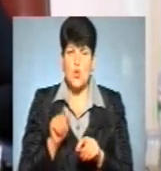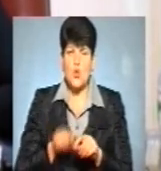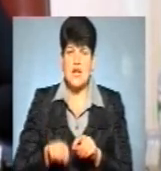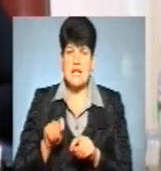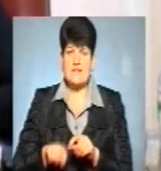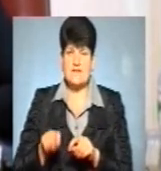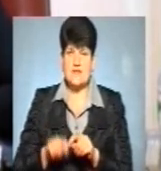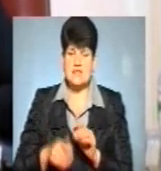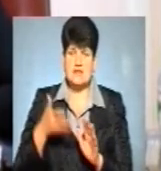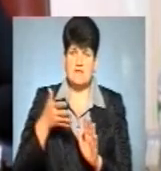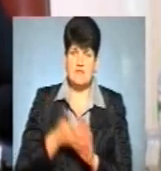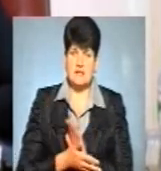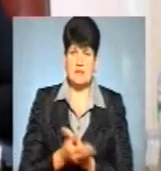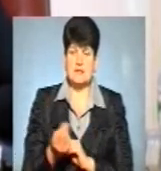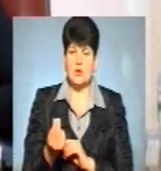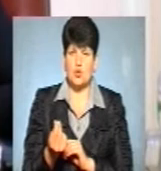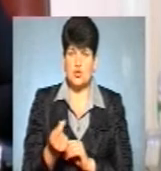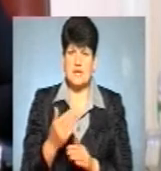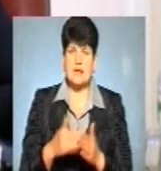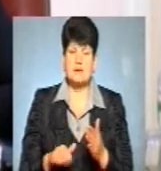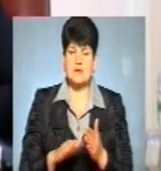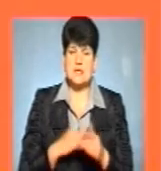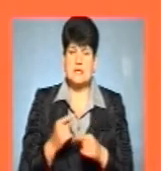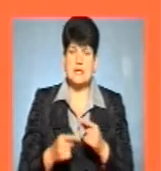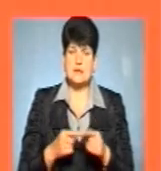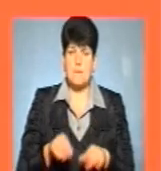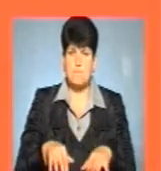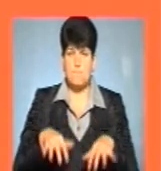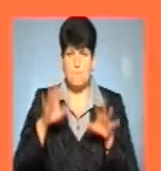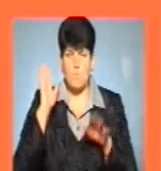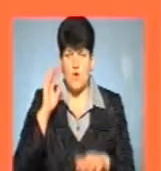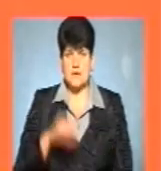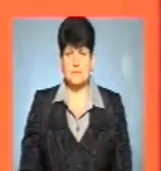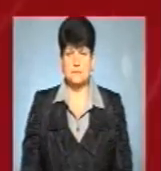ревізію витрати коштів на ліквідацію наслідків повеней.